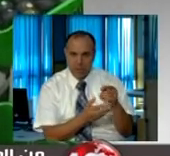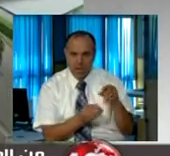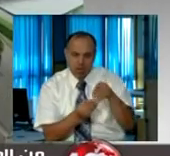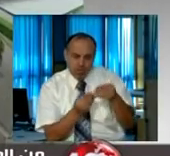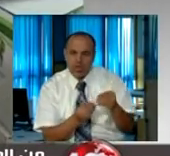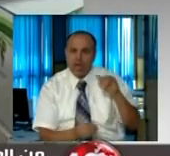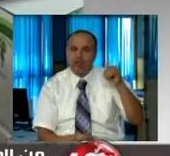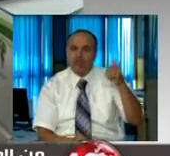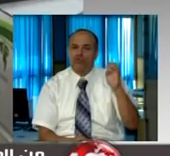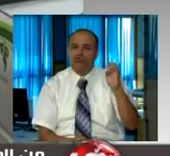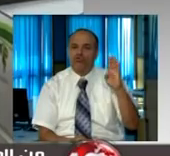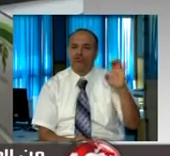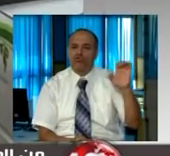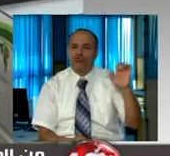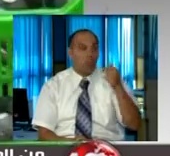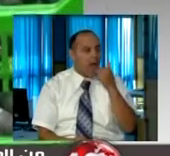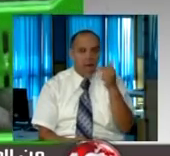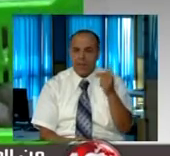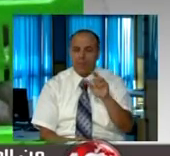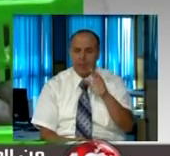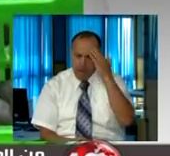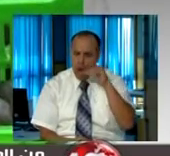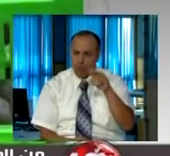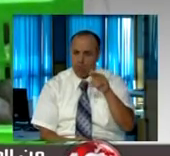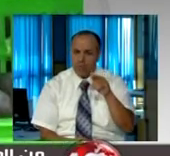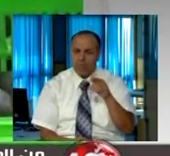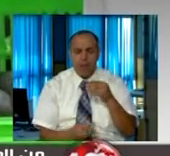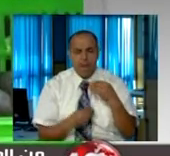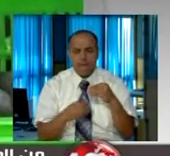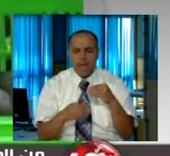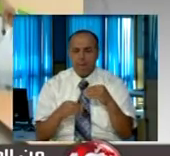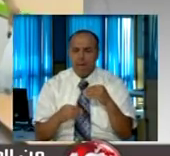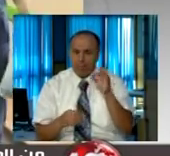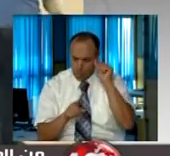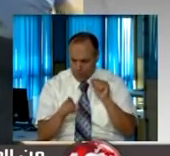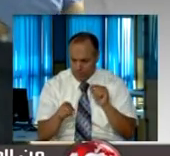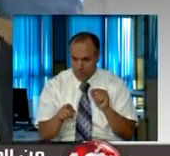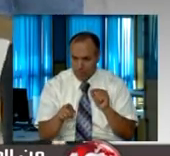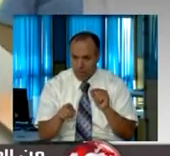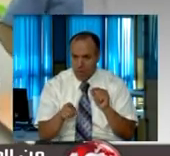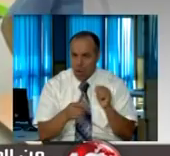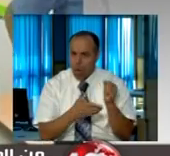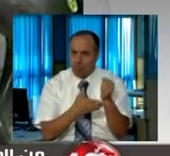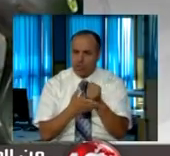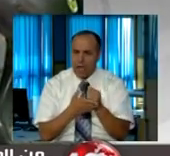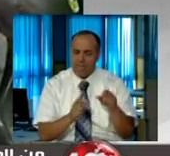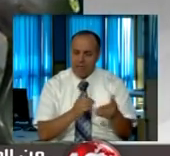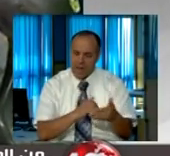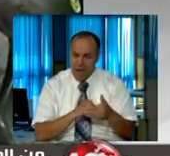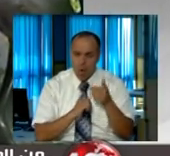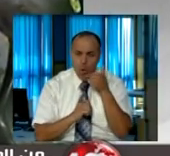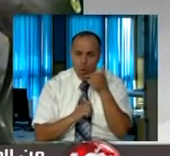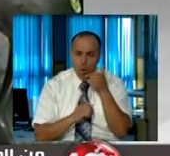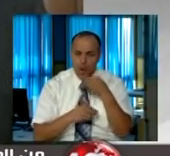جبة يتنزل في إطار استراتيجية وطنية ترمي إلى تسويق الإنتاج التونسي ومساعدة الفلاح على